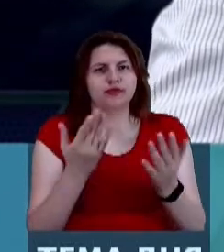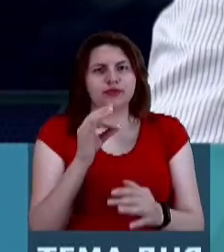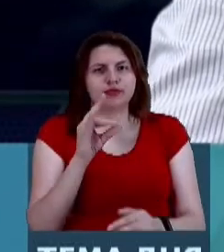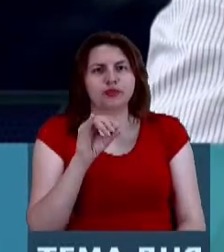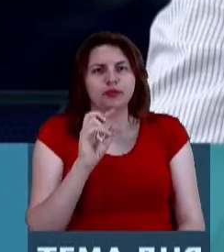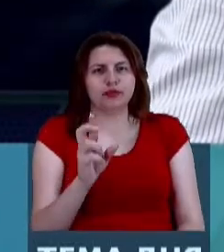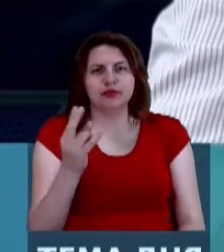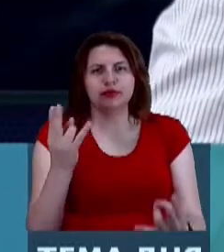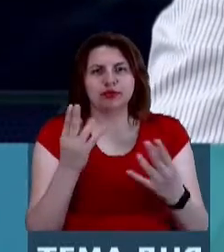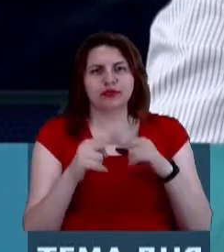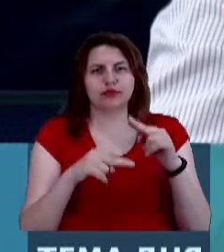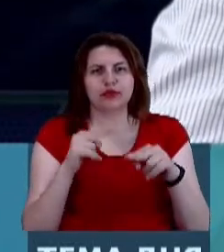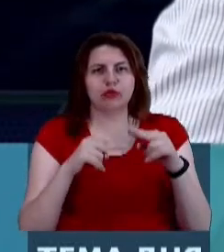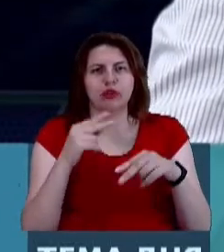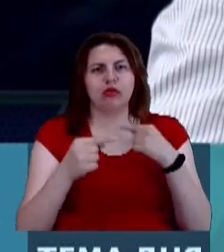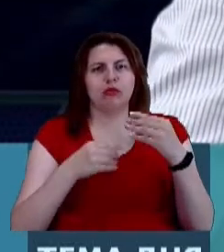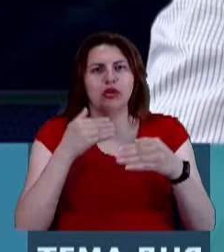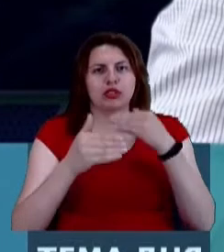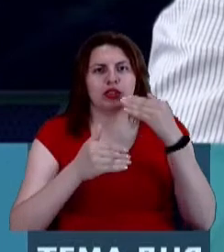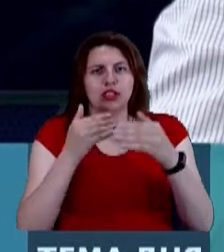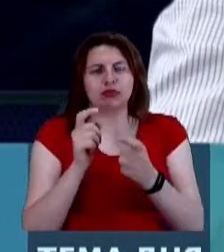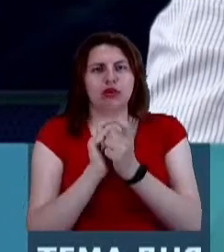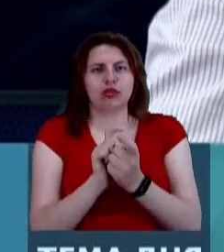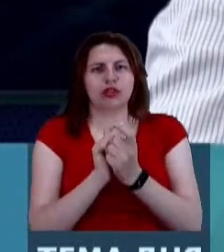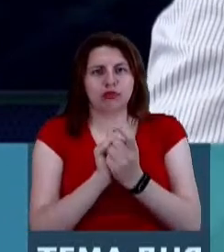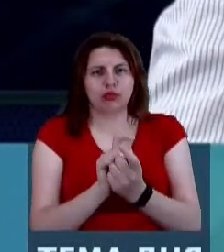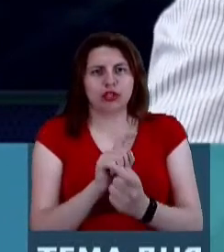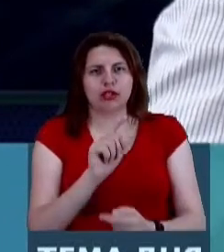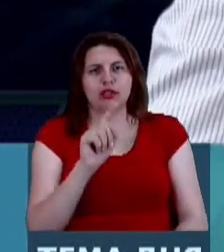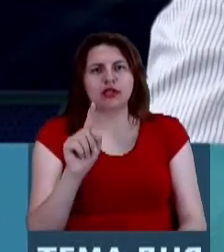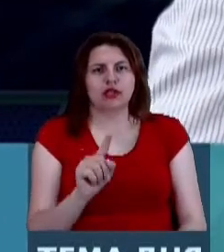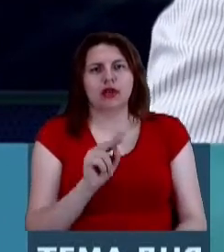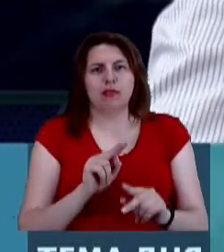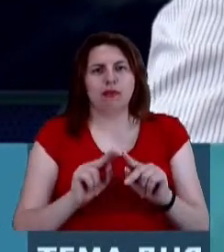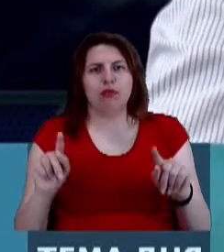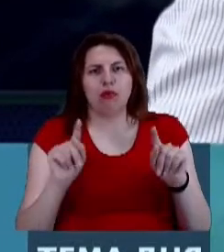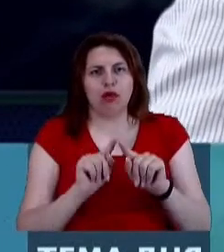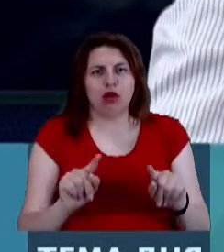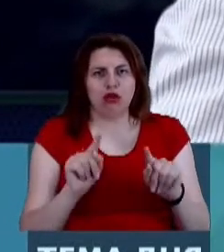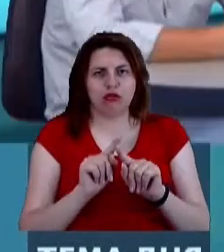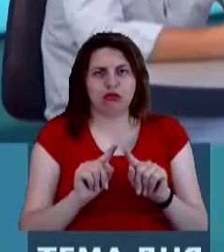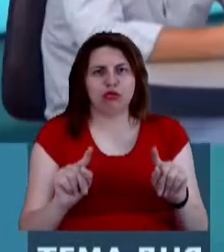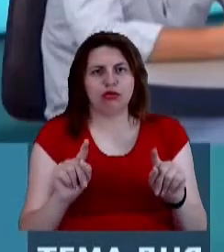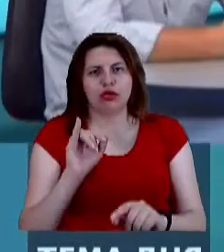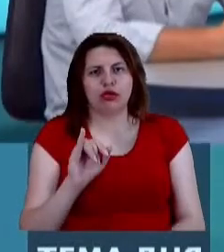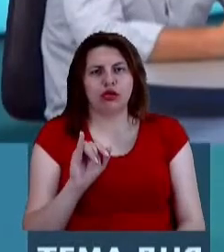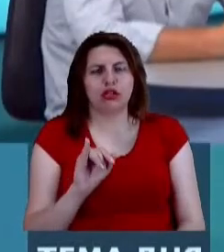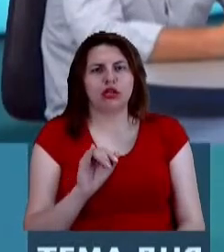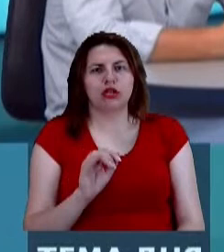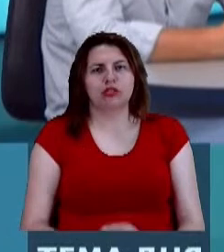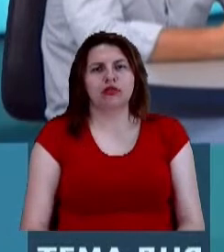вибудовувати процес боротьби з пропагандою. І ну